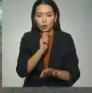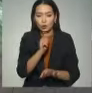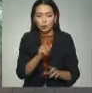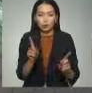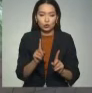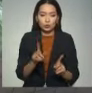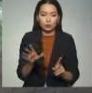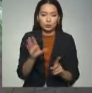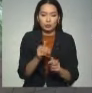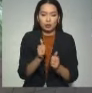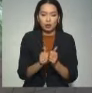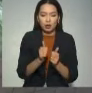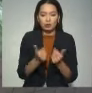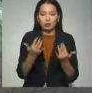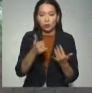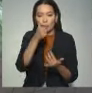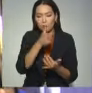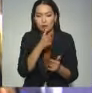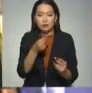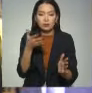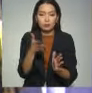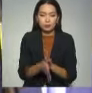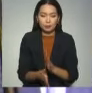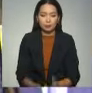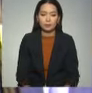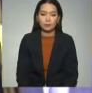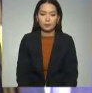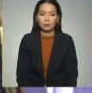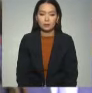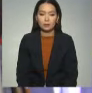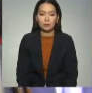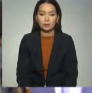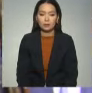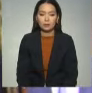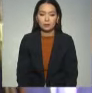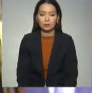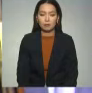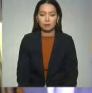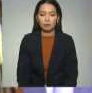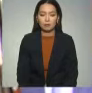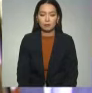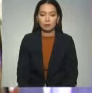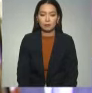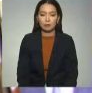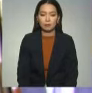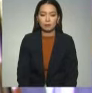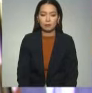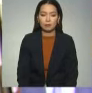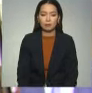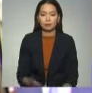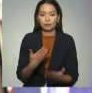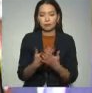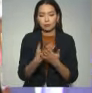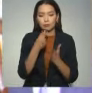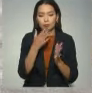семья ежемесячно тратит на продовольствие. Где-то примерно 300-350 тысяч тенге. У нас в